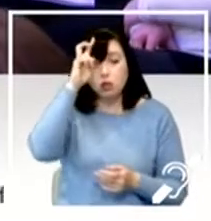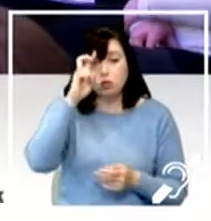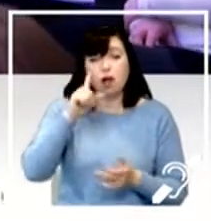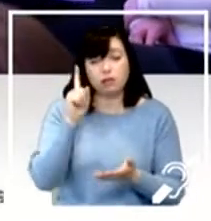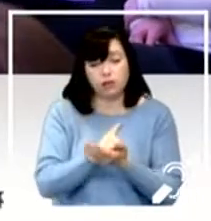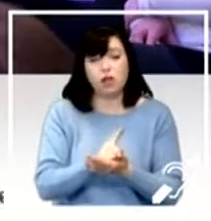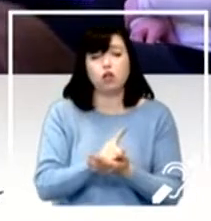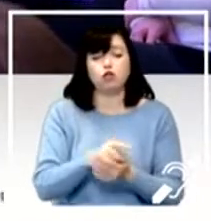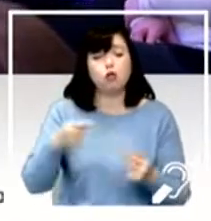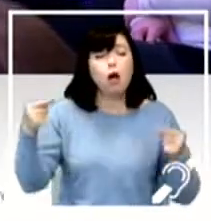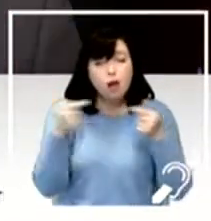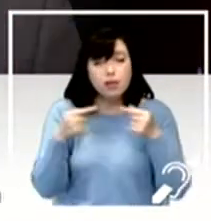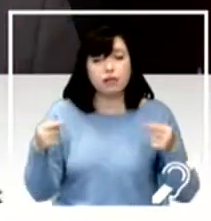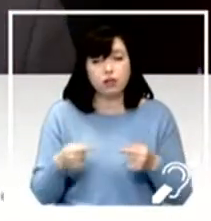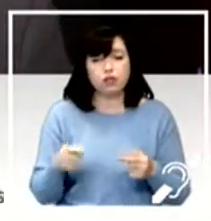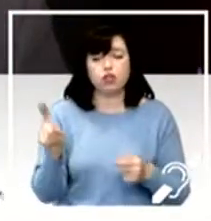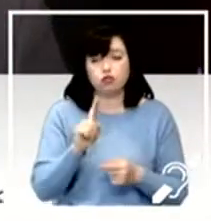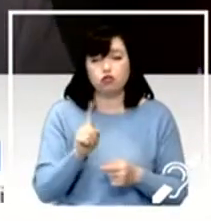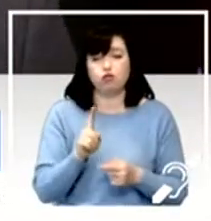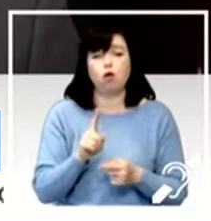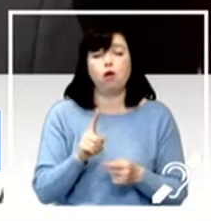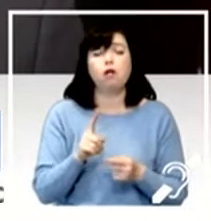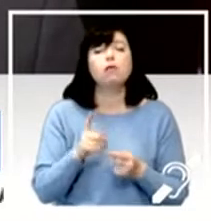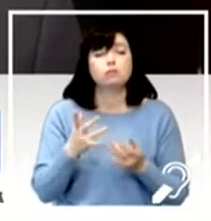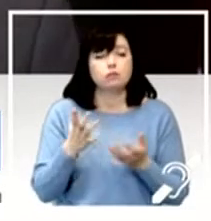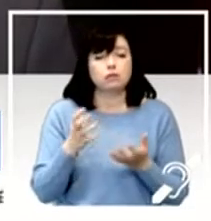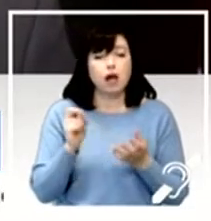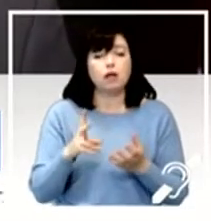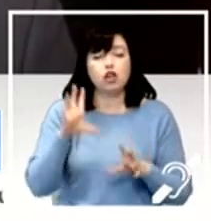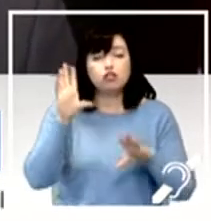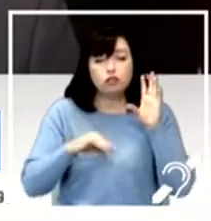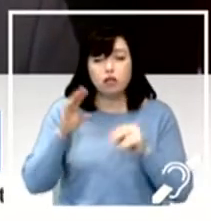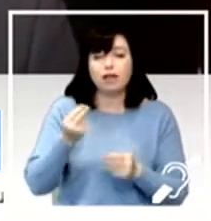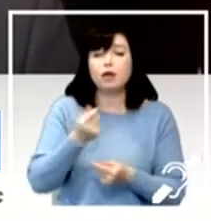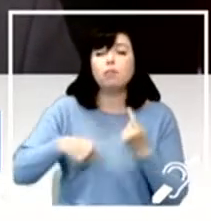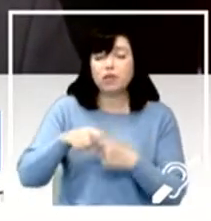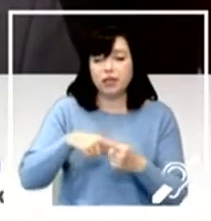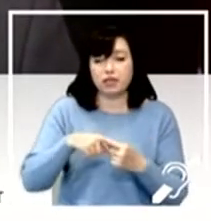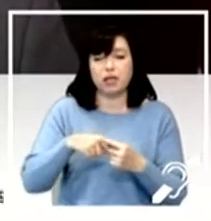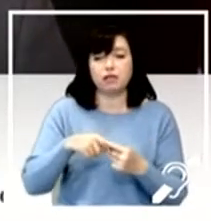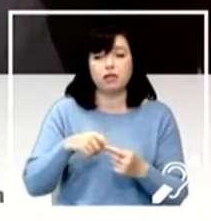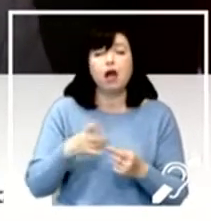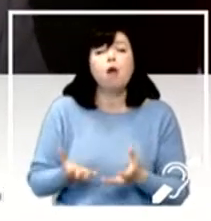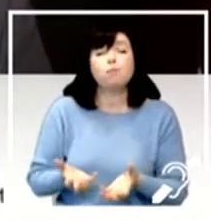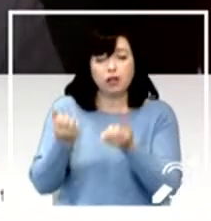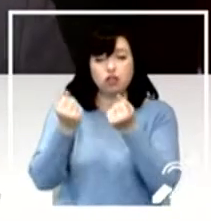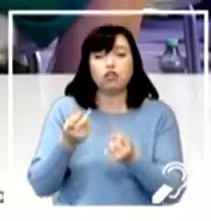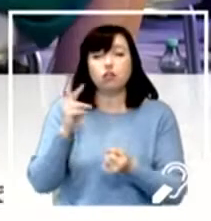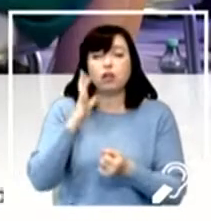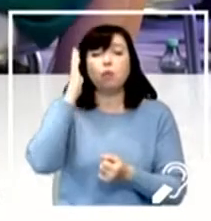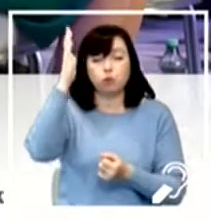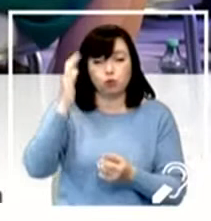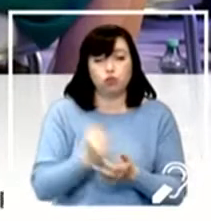confirme încă o dată că tratează businessul drept agent al schimbărilor și partener de